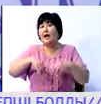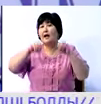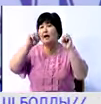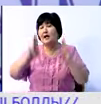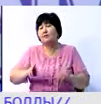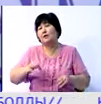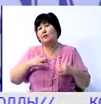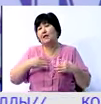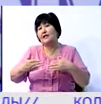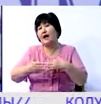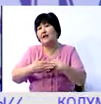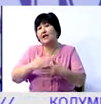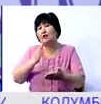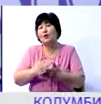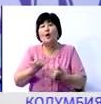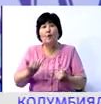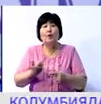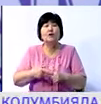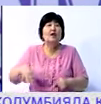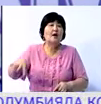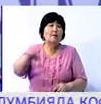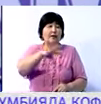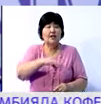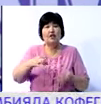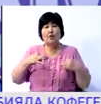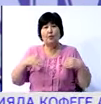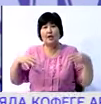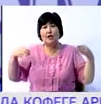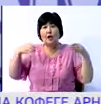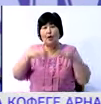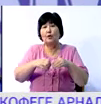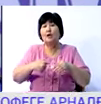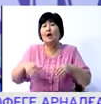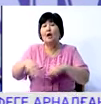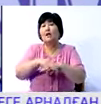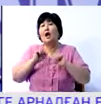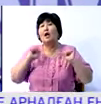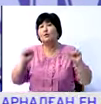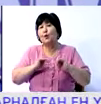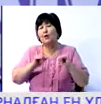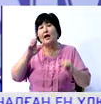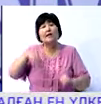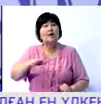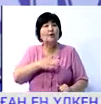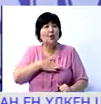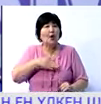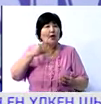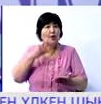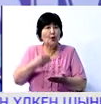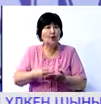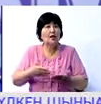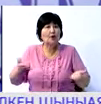мерекесі қарсаңында тұрмыз. Сондықтан да осы бірнеше мерекенің басын қосып, бұқаралық спортты дамытуға, елдің рухани құндылықтарын